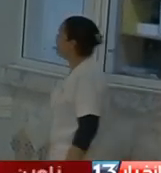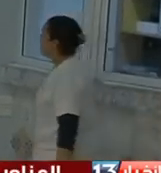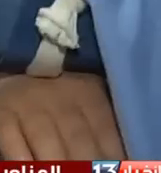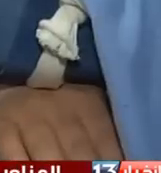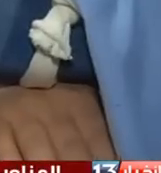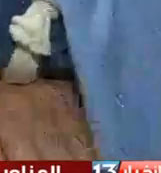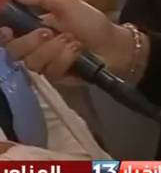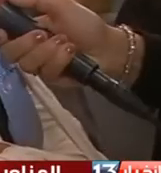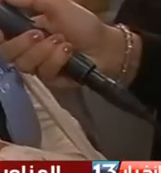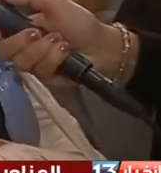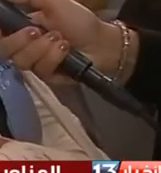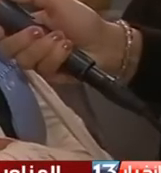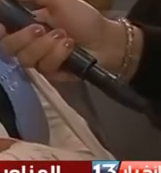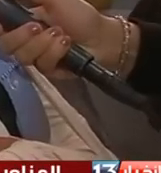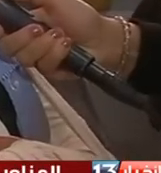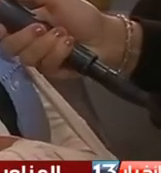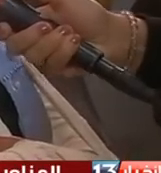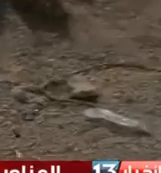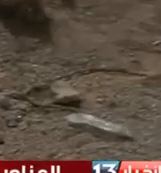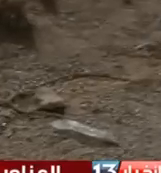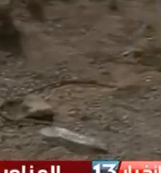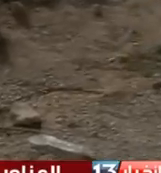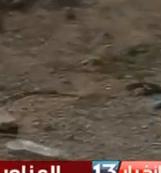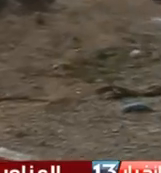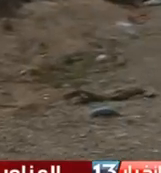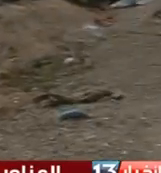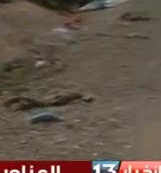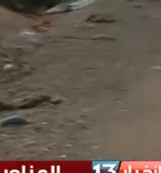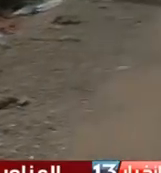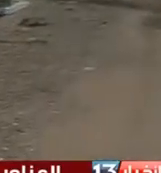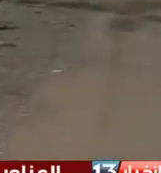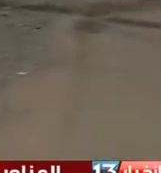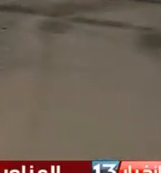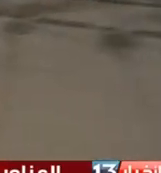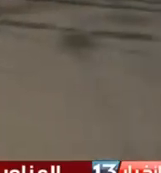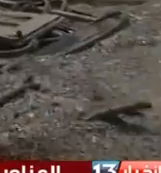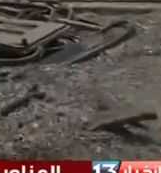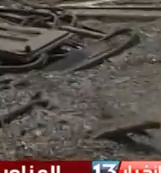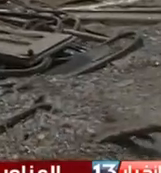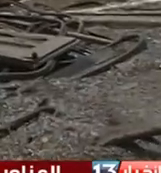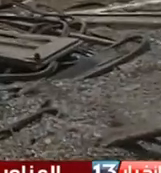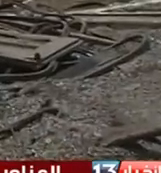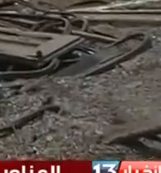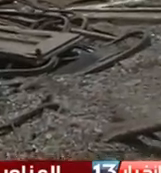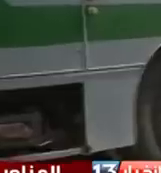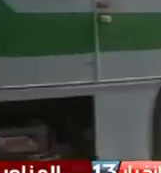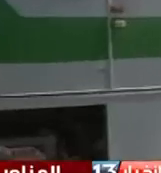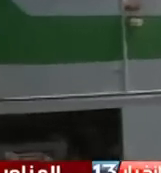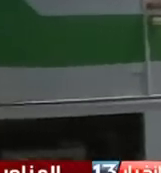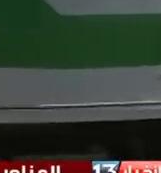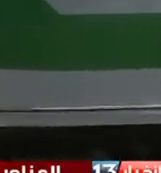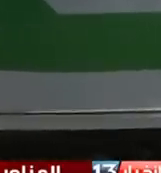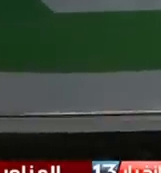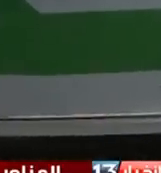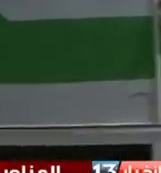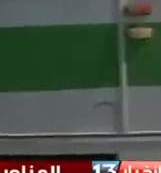وفاة عاملتين وإصابة 65 أخريات في انقلاب حافلة لنقل العاملات بعد اصطدامها بحافلة أخرى في سيدي